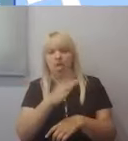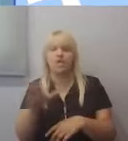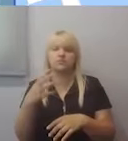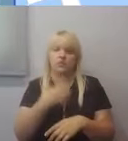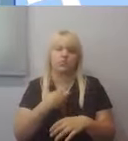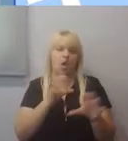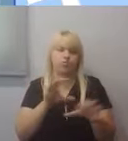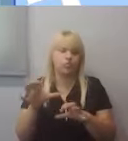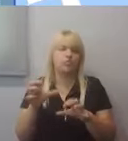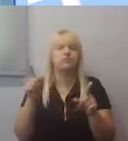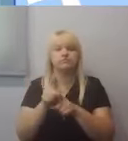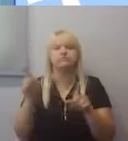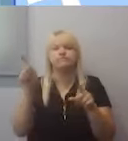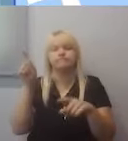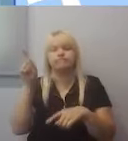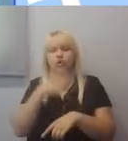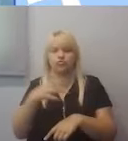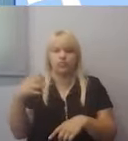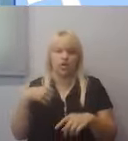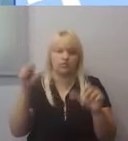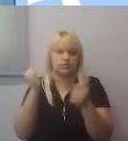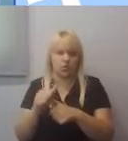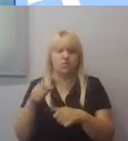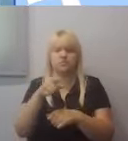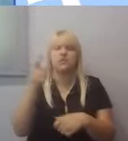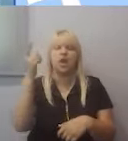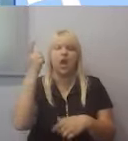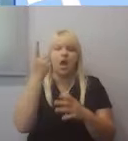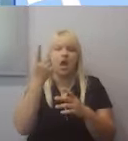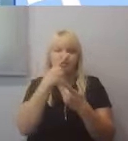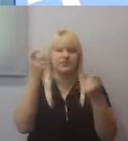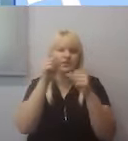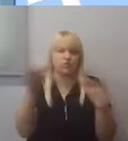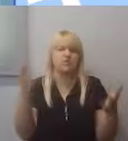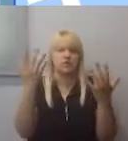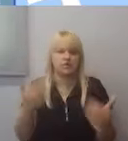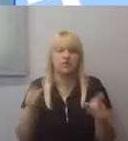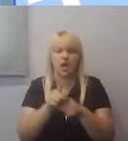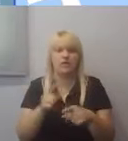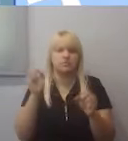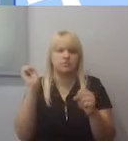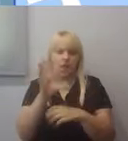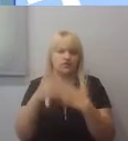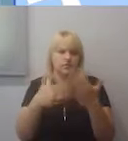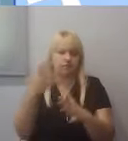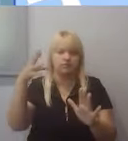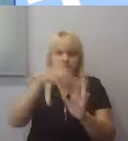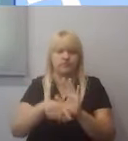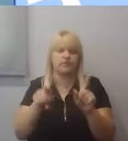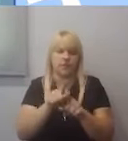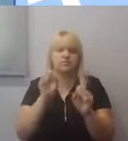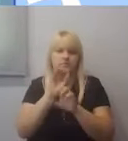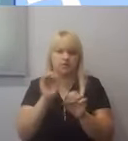pašvaldības loma ja apziņošanas risinājumiem tas man prezentācijā ir iekļauts arī par to pastāstīšu ja un